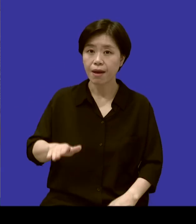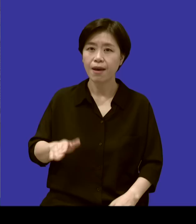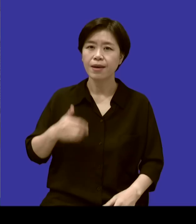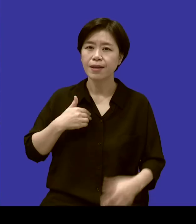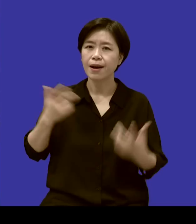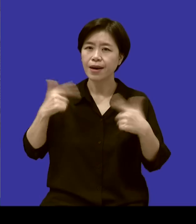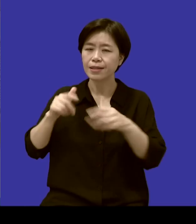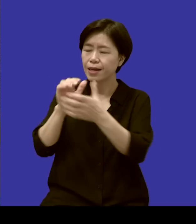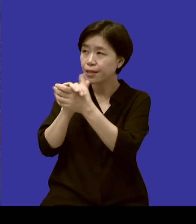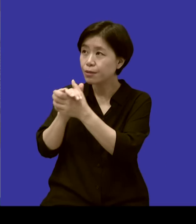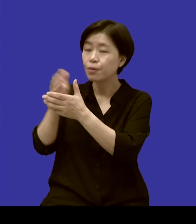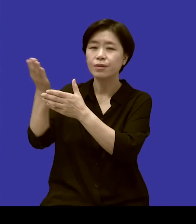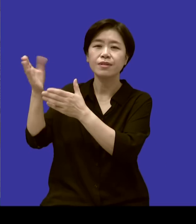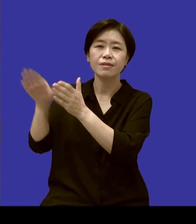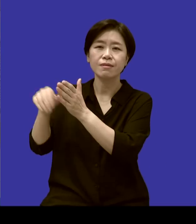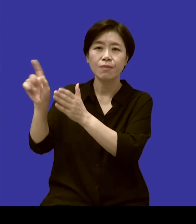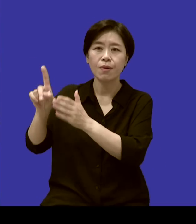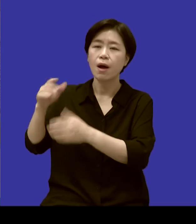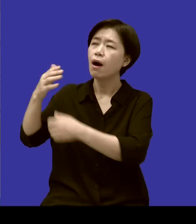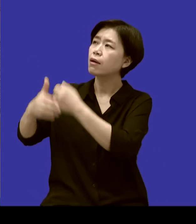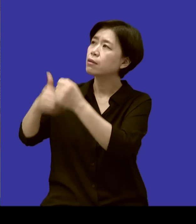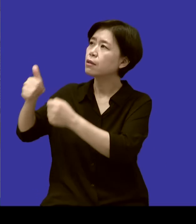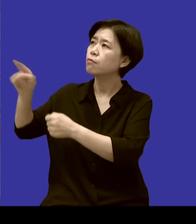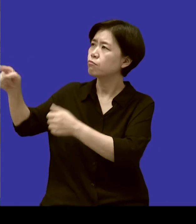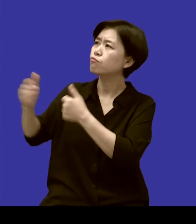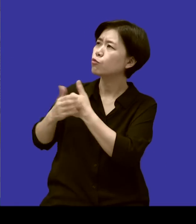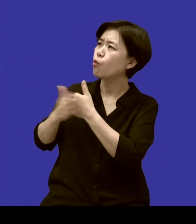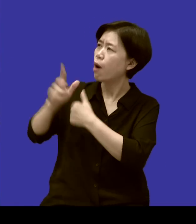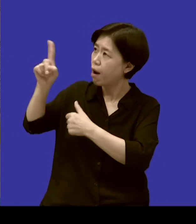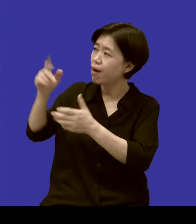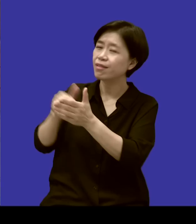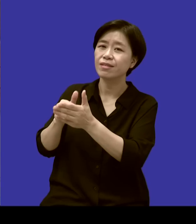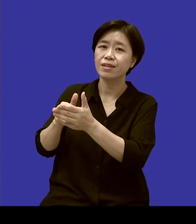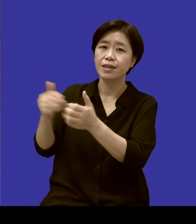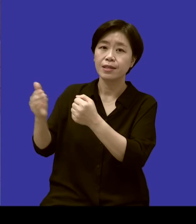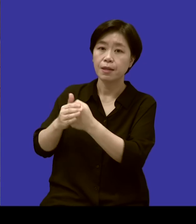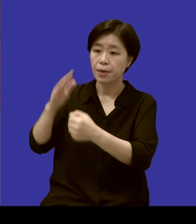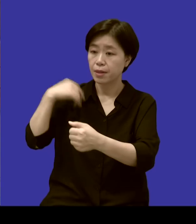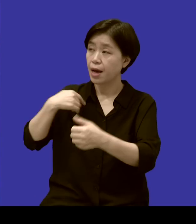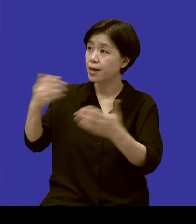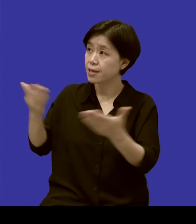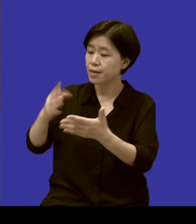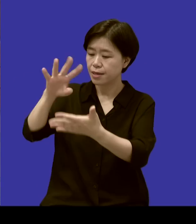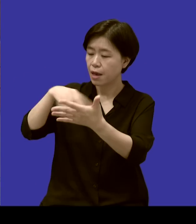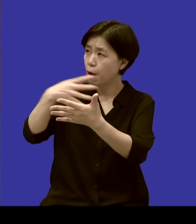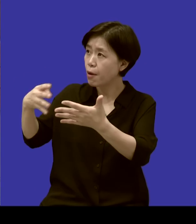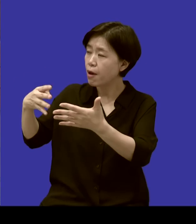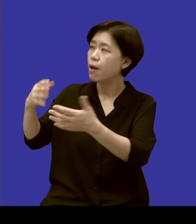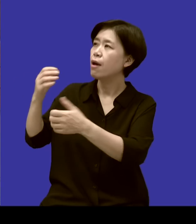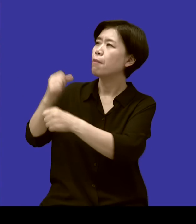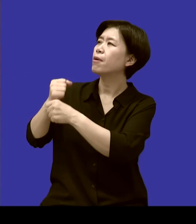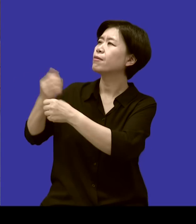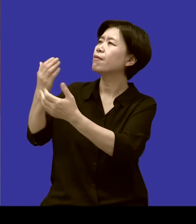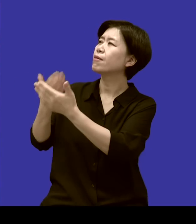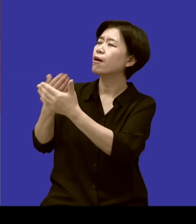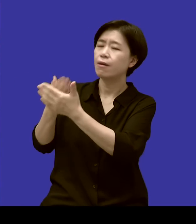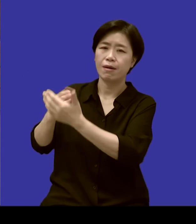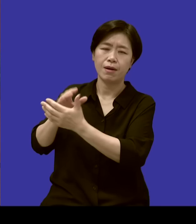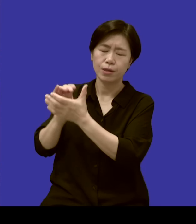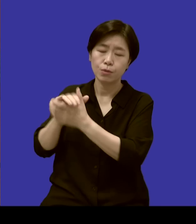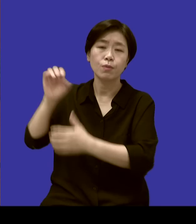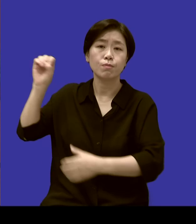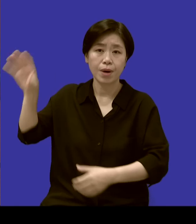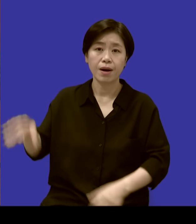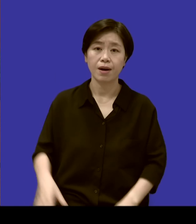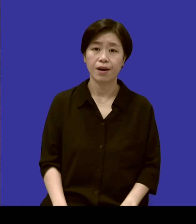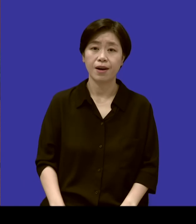대표세요. 하나님 시간을 절약할 수 있도록 하나님 모든 계획을 짜주세요. 저도 사역에 그렇게 집중할 기도합니다. 수 있도록. 저도 그렇게 돼요. 그게 너무